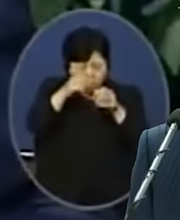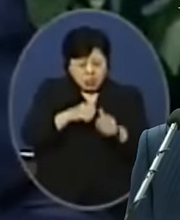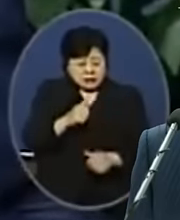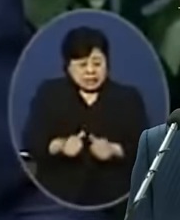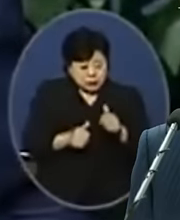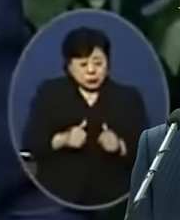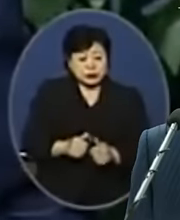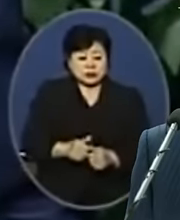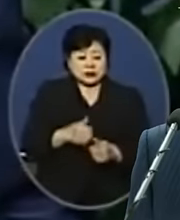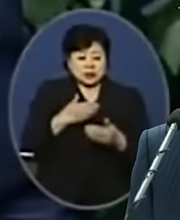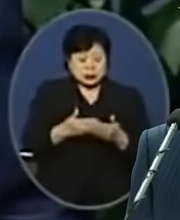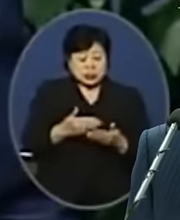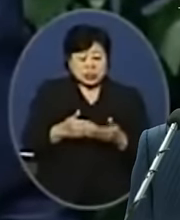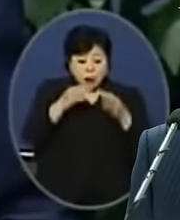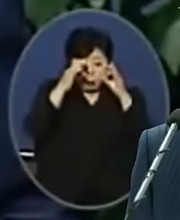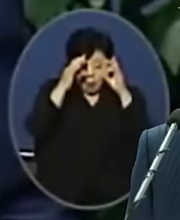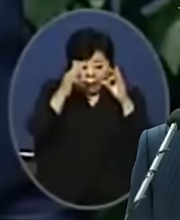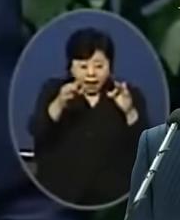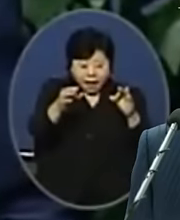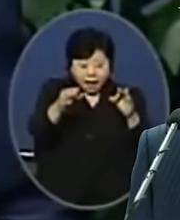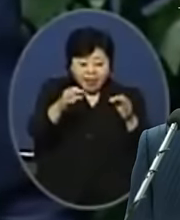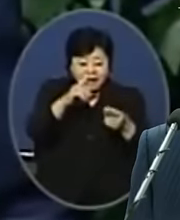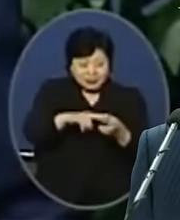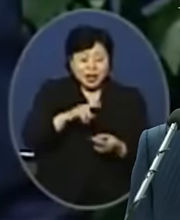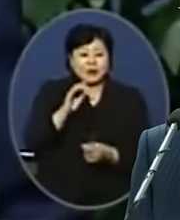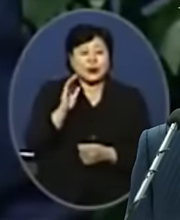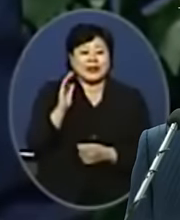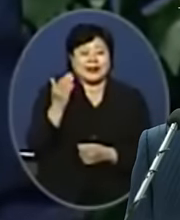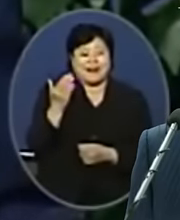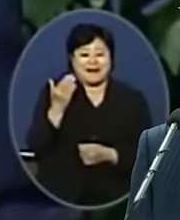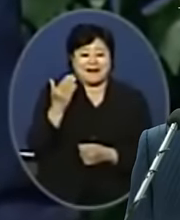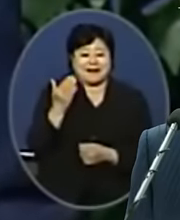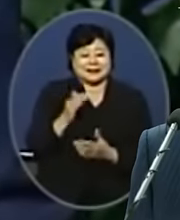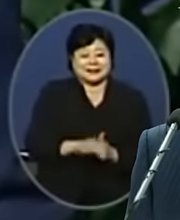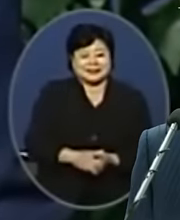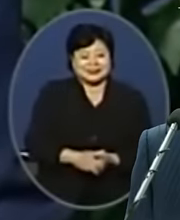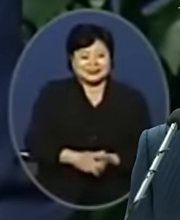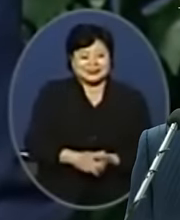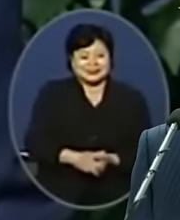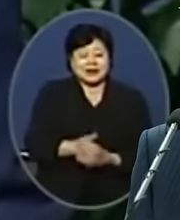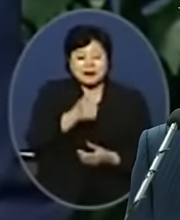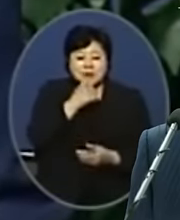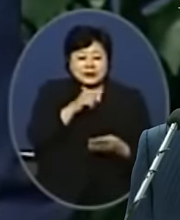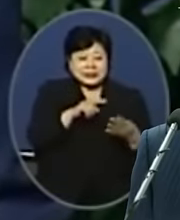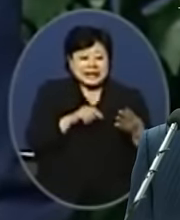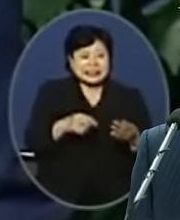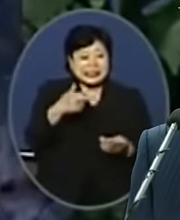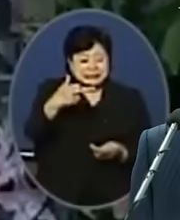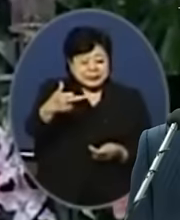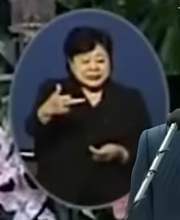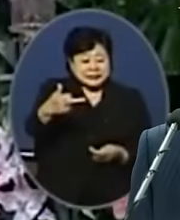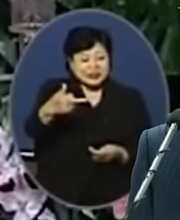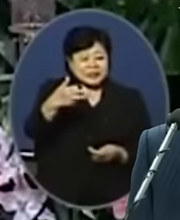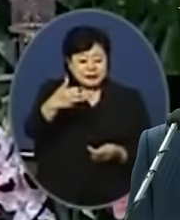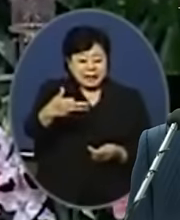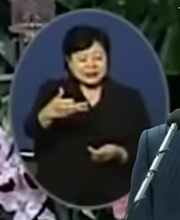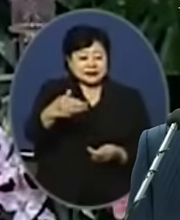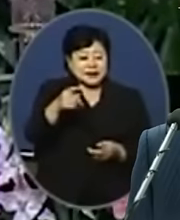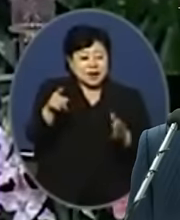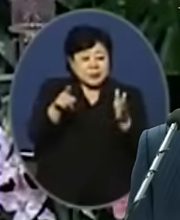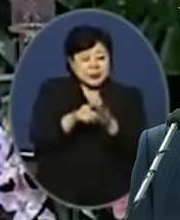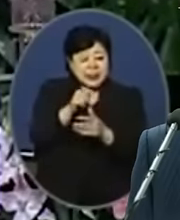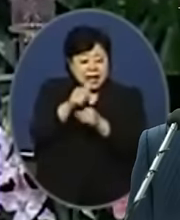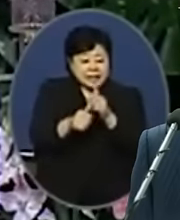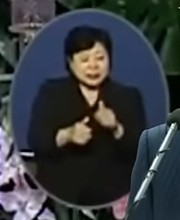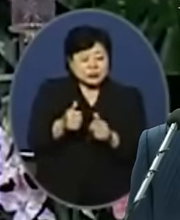자식들이 그려인 것을 보라. 그래야 그대로 되리라. 로마서 4장 17절 18절에는 그가 믿은